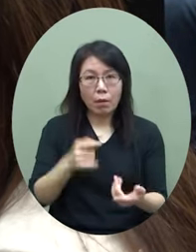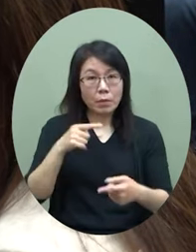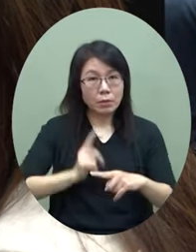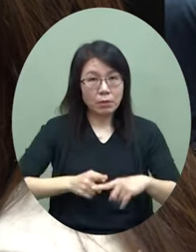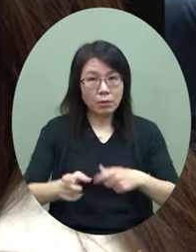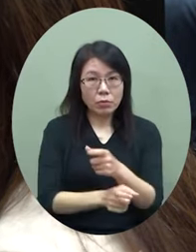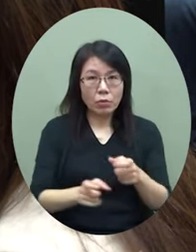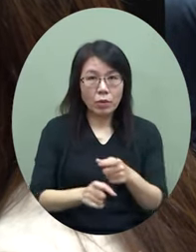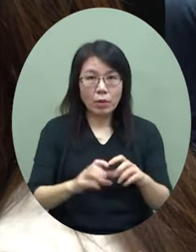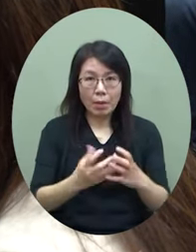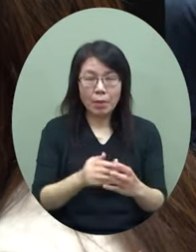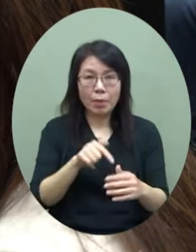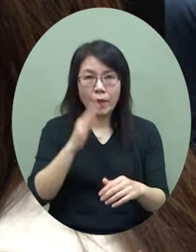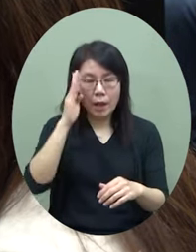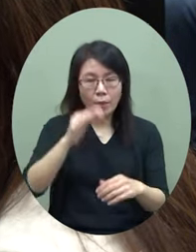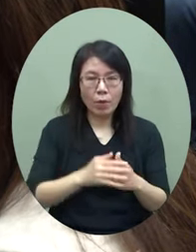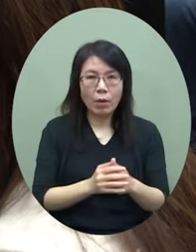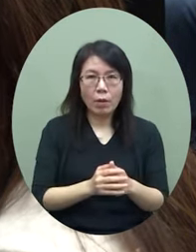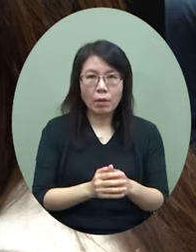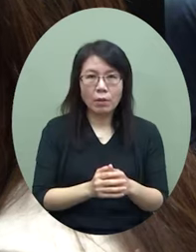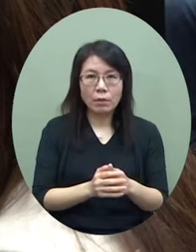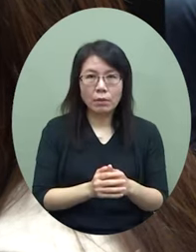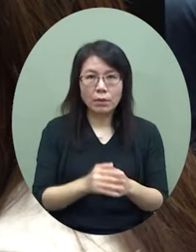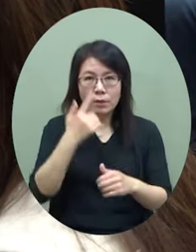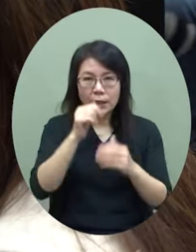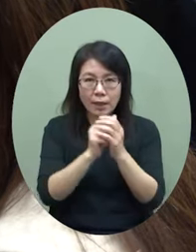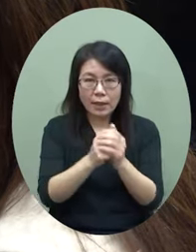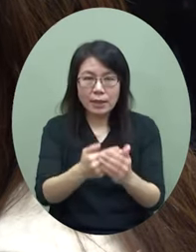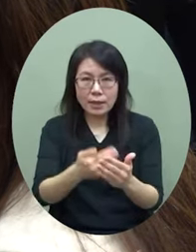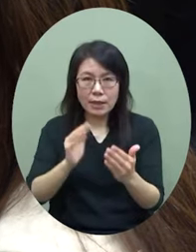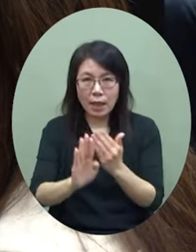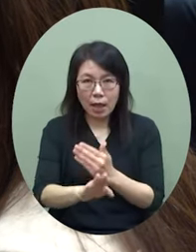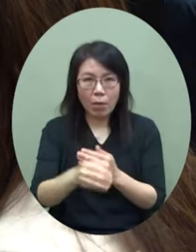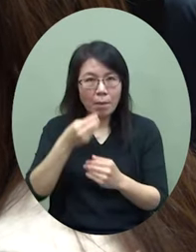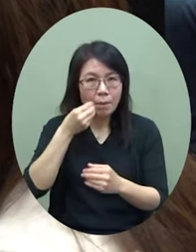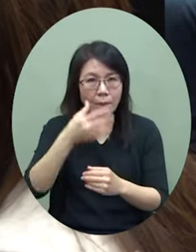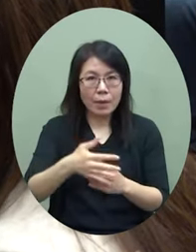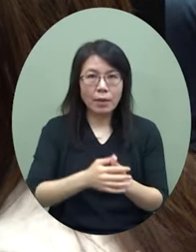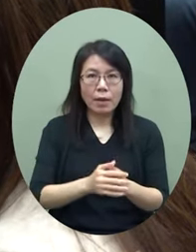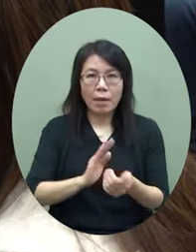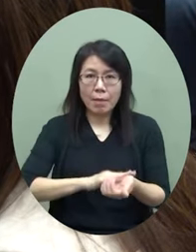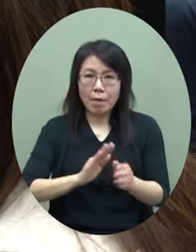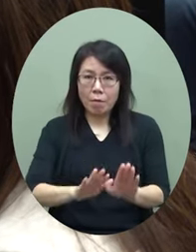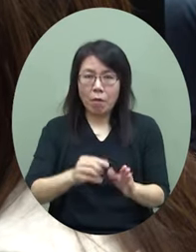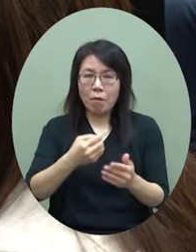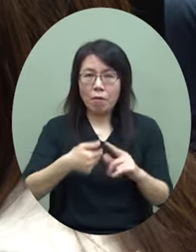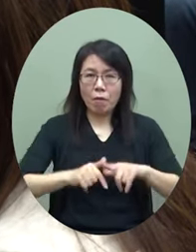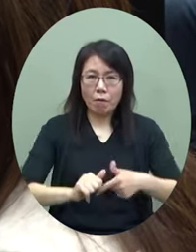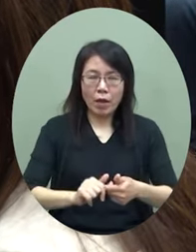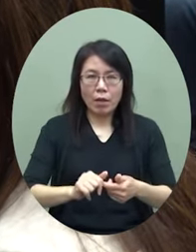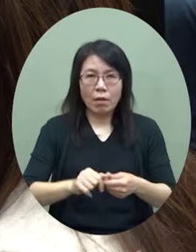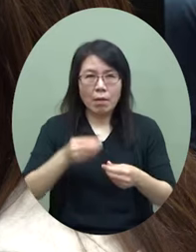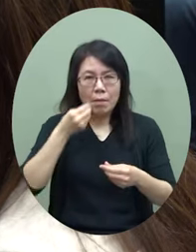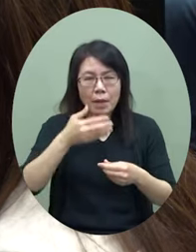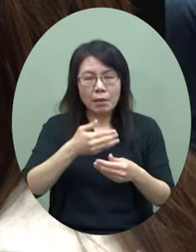界就是有些商界就期望了政府会在新年前后放宽防疫措施的愿望其实很大机会